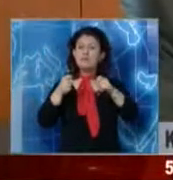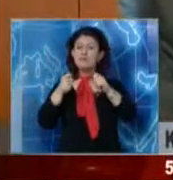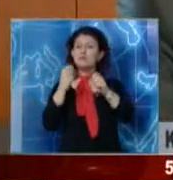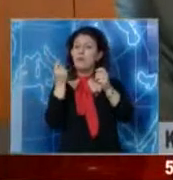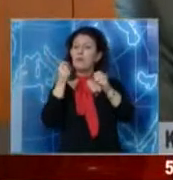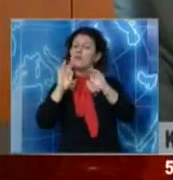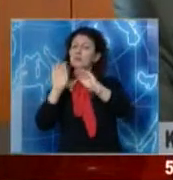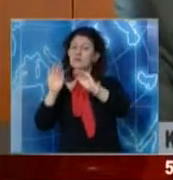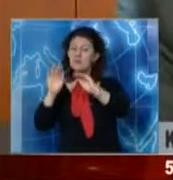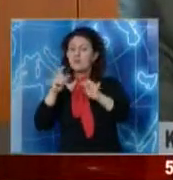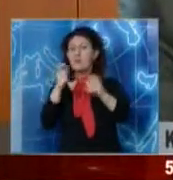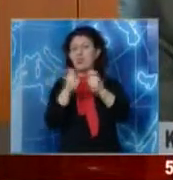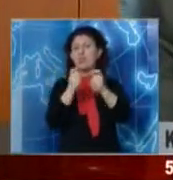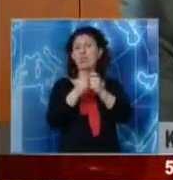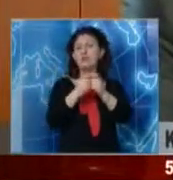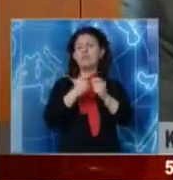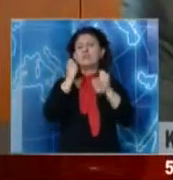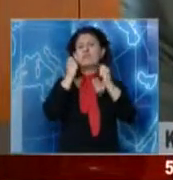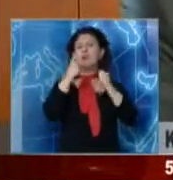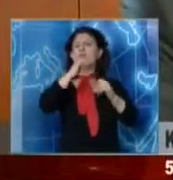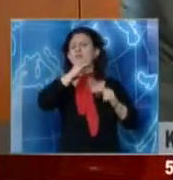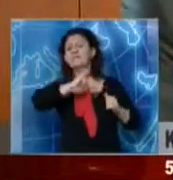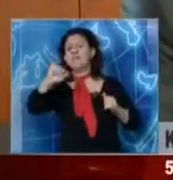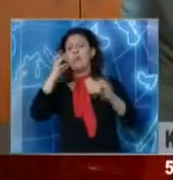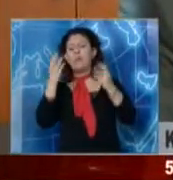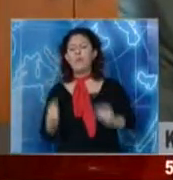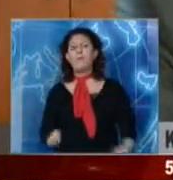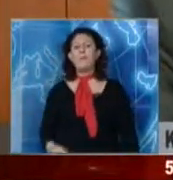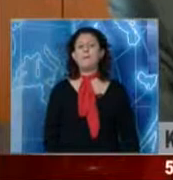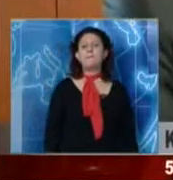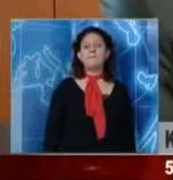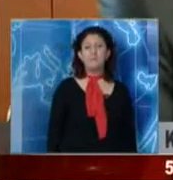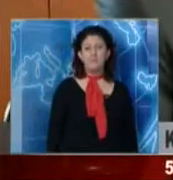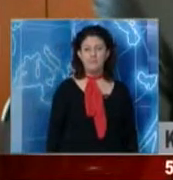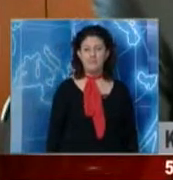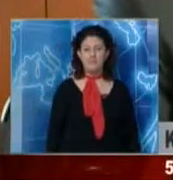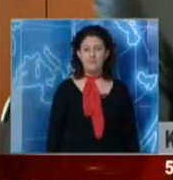Kocaeli Yüksek Öğrenim Derneği Yönetim Kurulu'ndan sert tepki geldi.